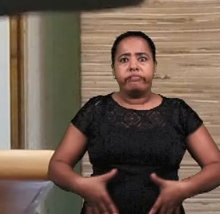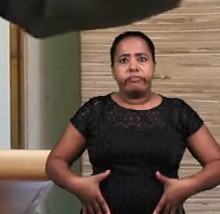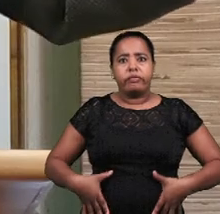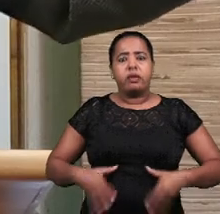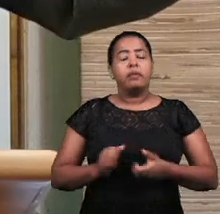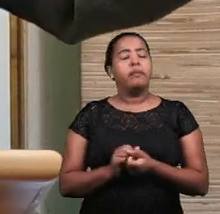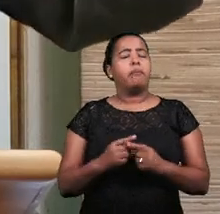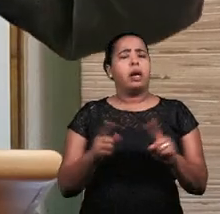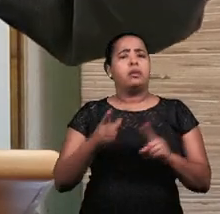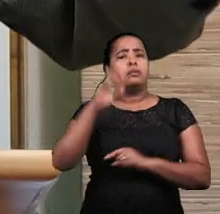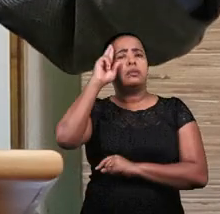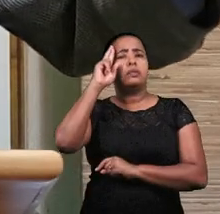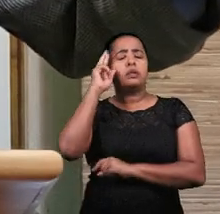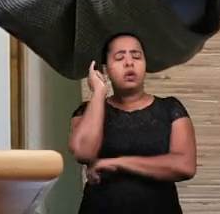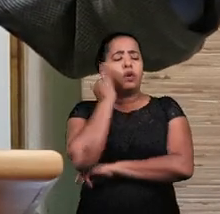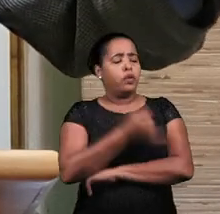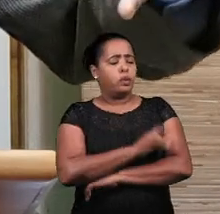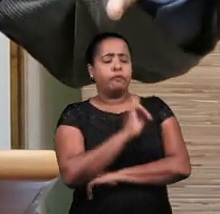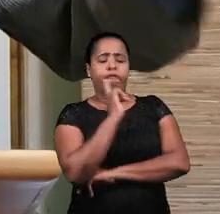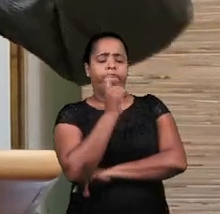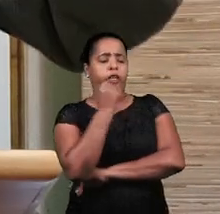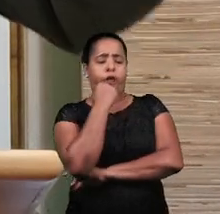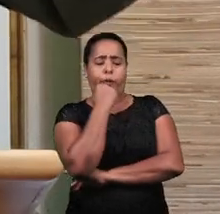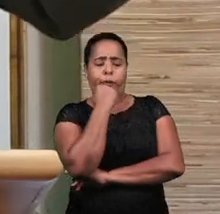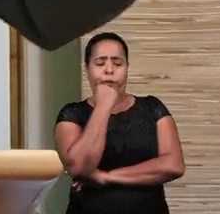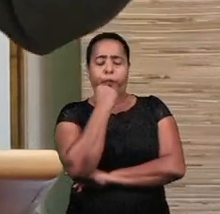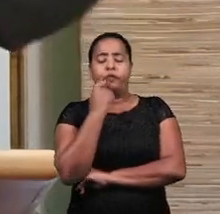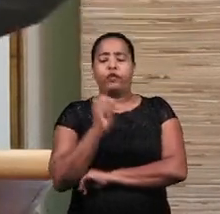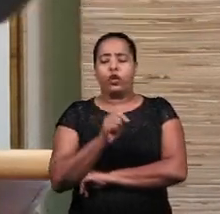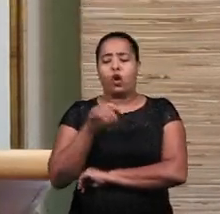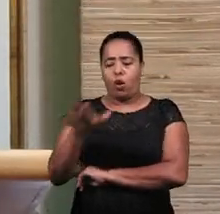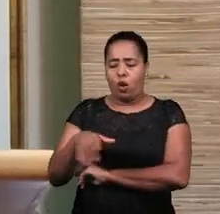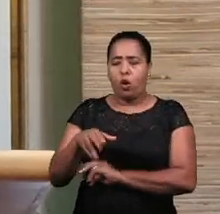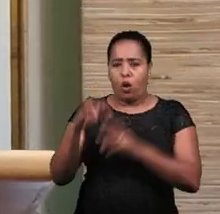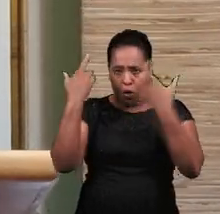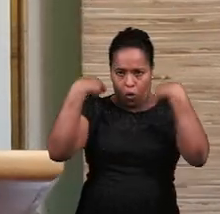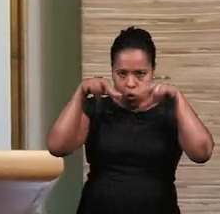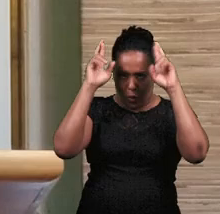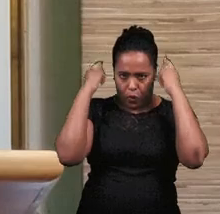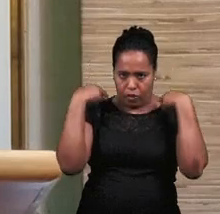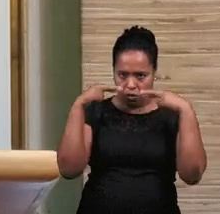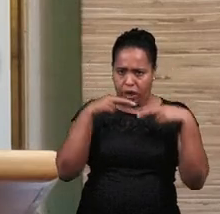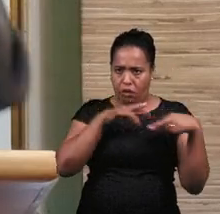suivant. Donc, il a tué un animal, un agneau.